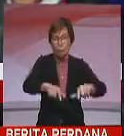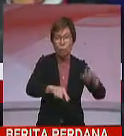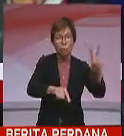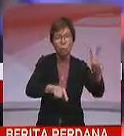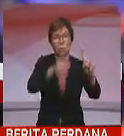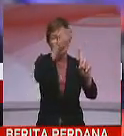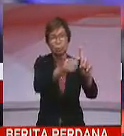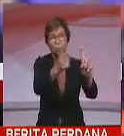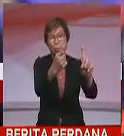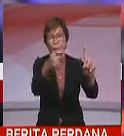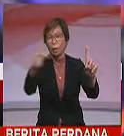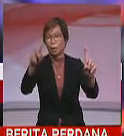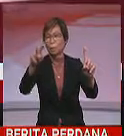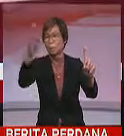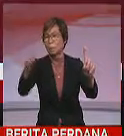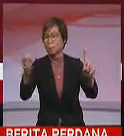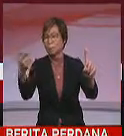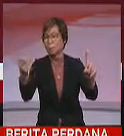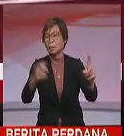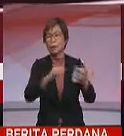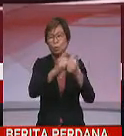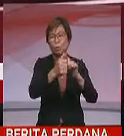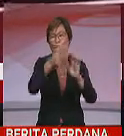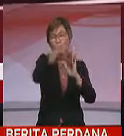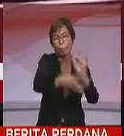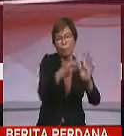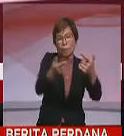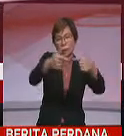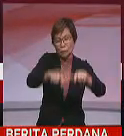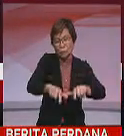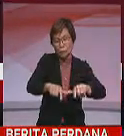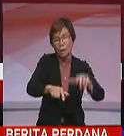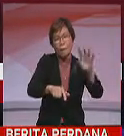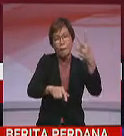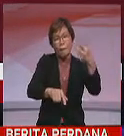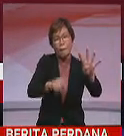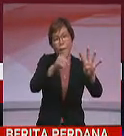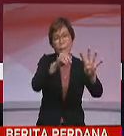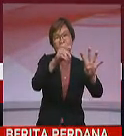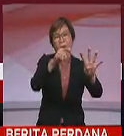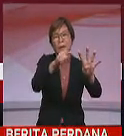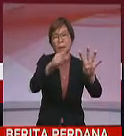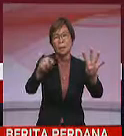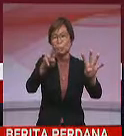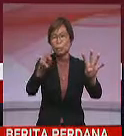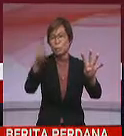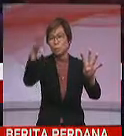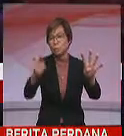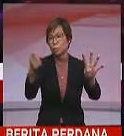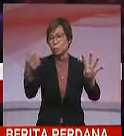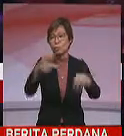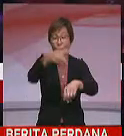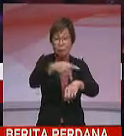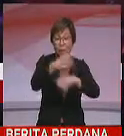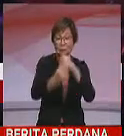21 November hingga 2 disember dan sukan para dijadualkan berlangsung dari 14 hingga 21 disember di Filipina